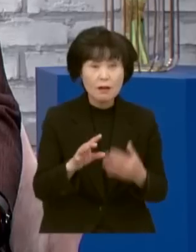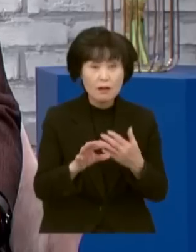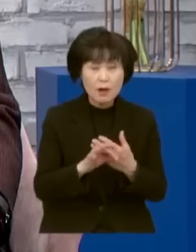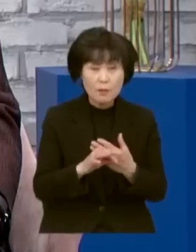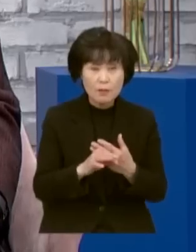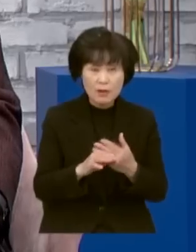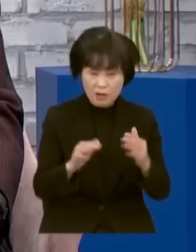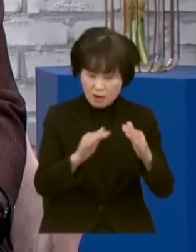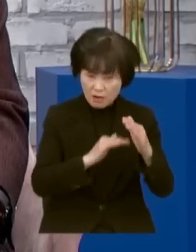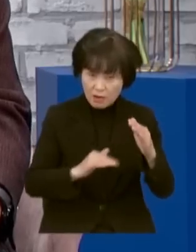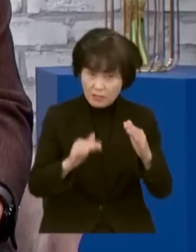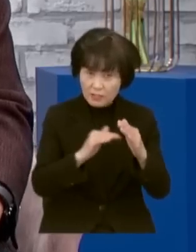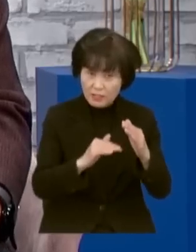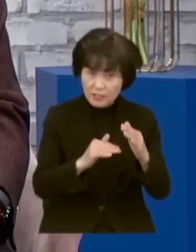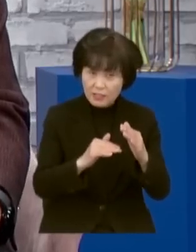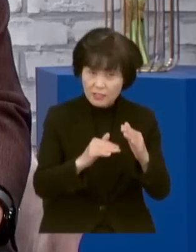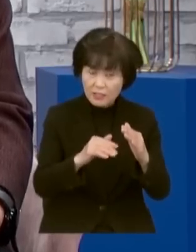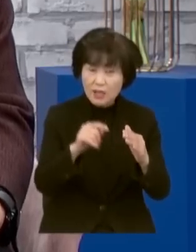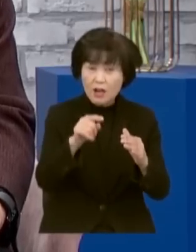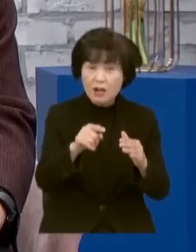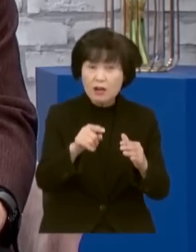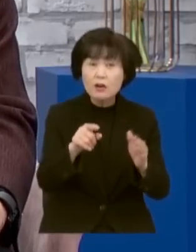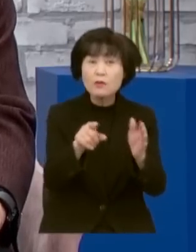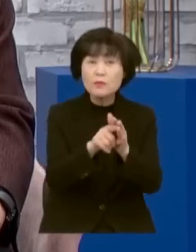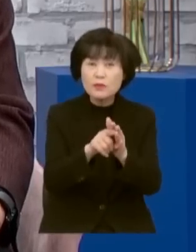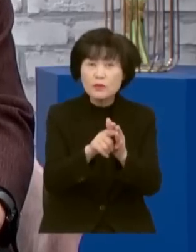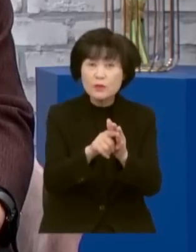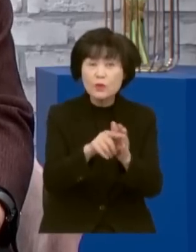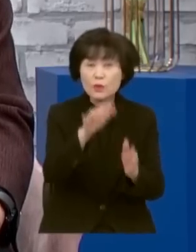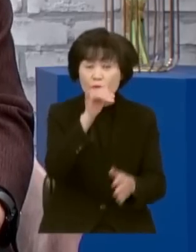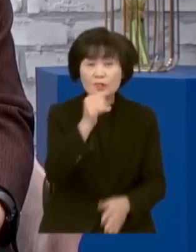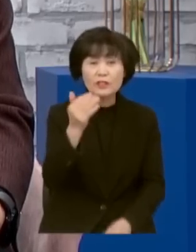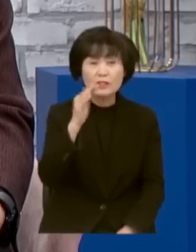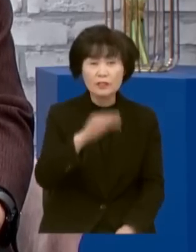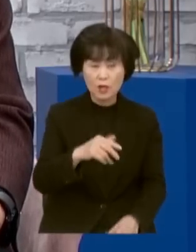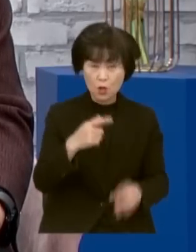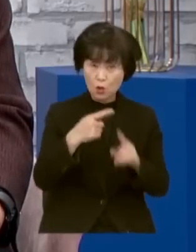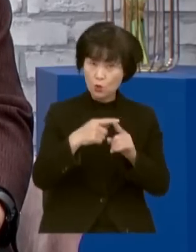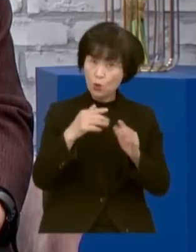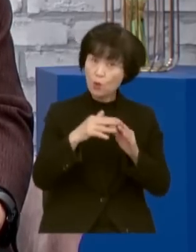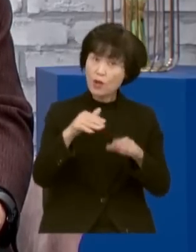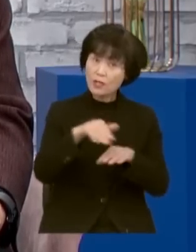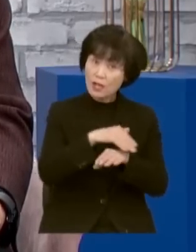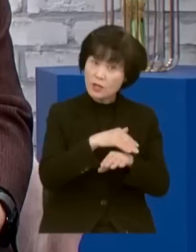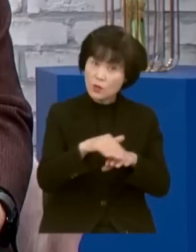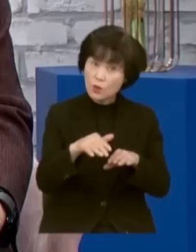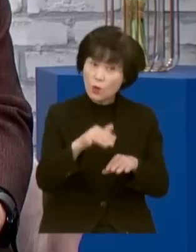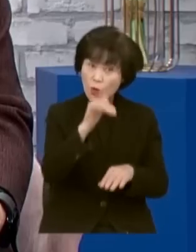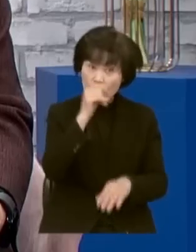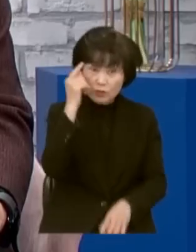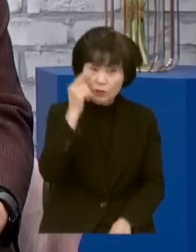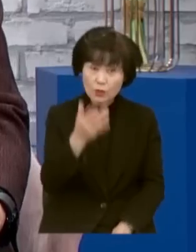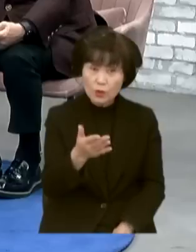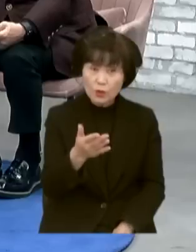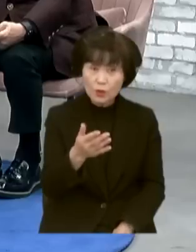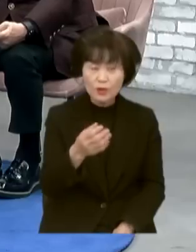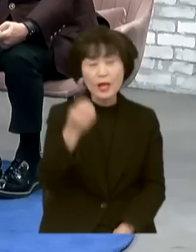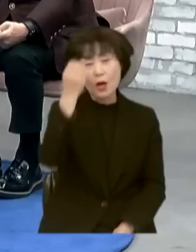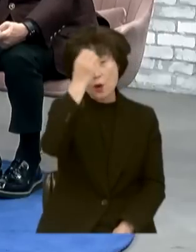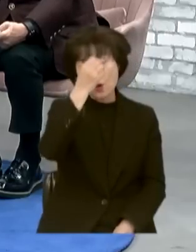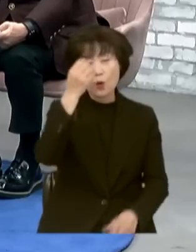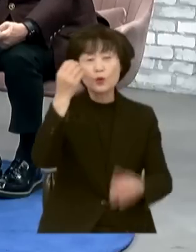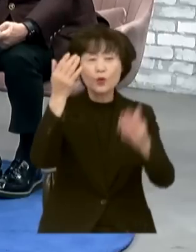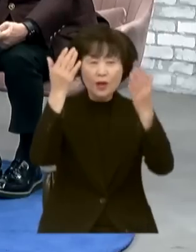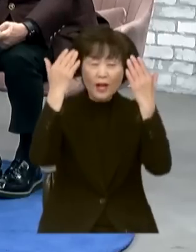그러면은 집안이 남명호랭 개교를 다 믿고 있는데 교회를 다니셨다면서요? 그러거든요. 누가?